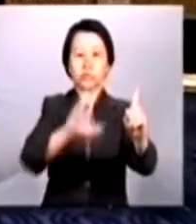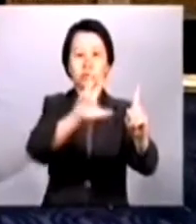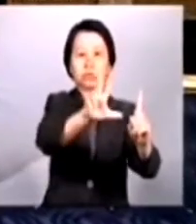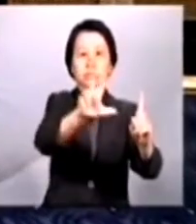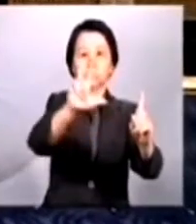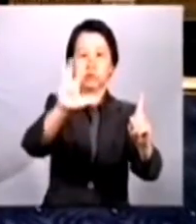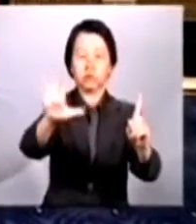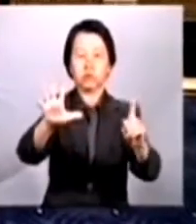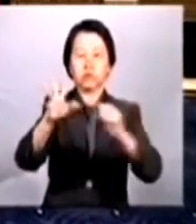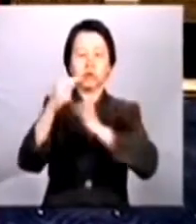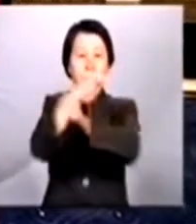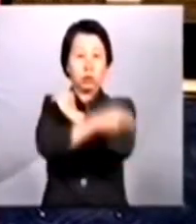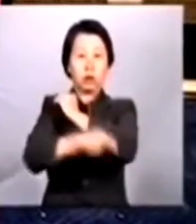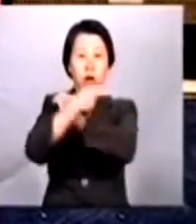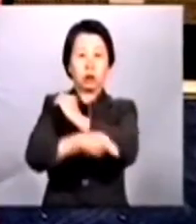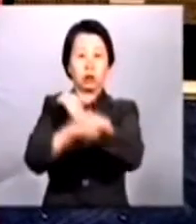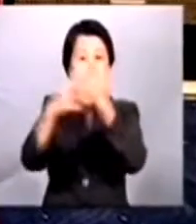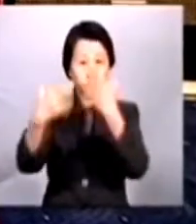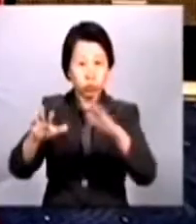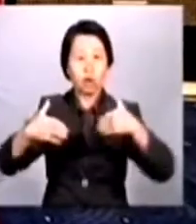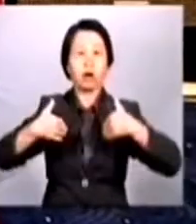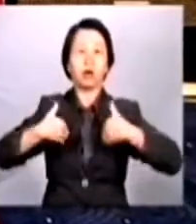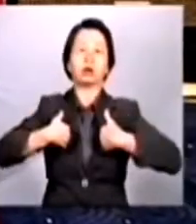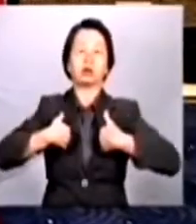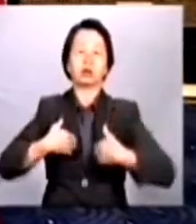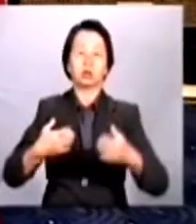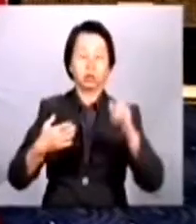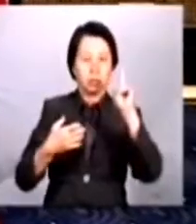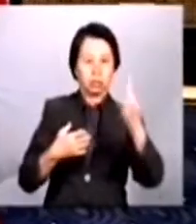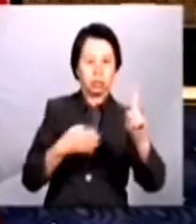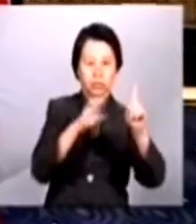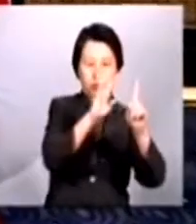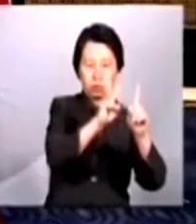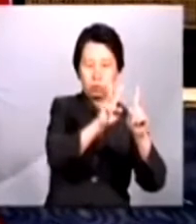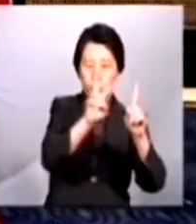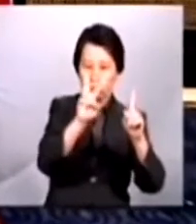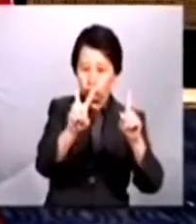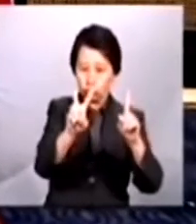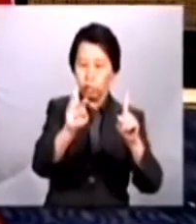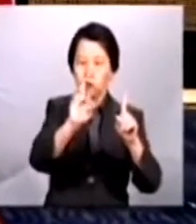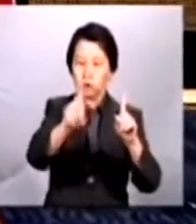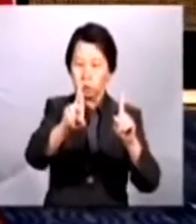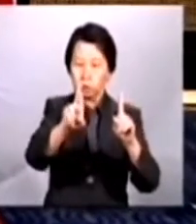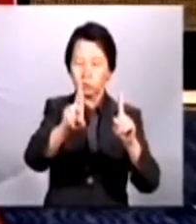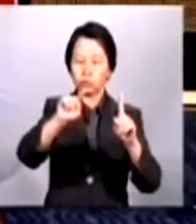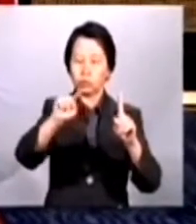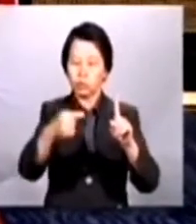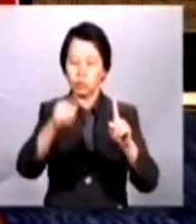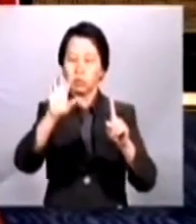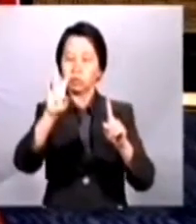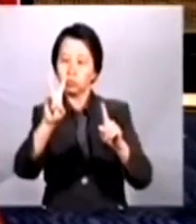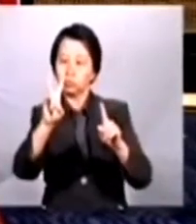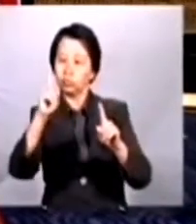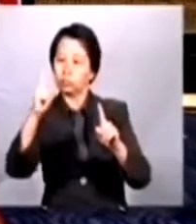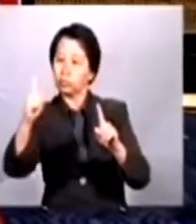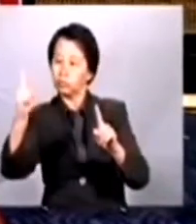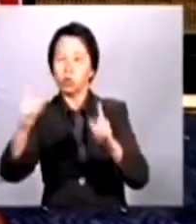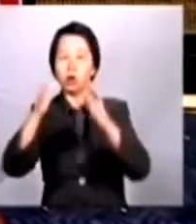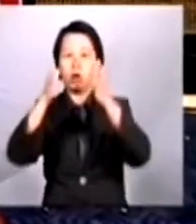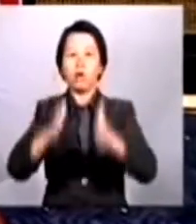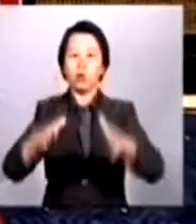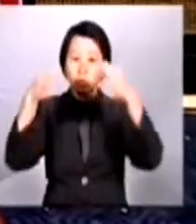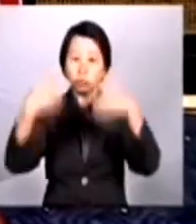135 buah negara selama i160 2711 orang